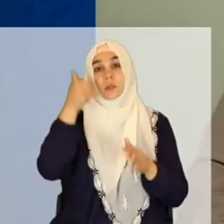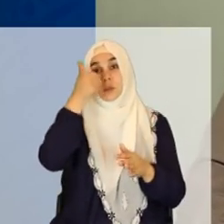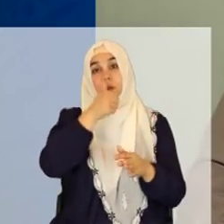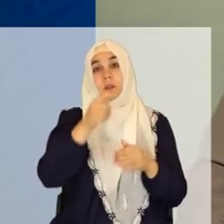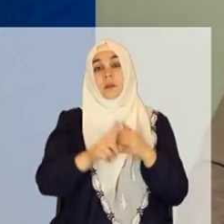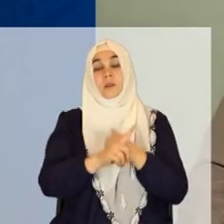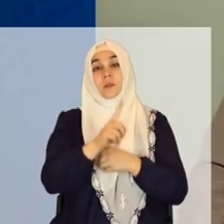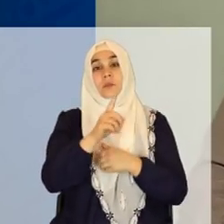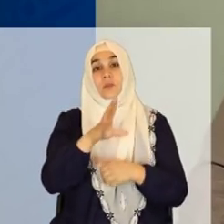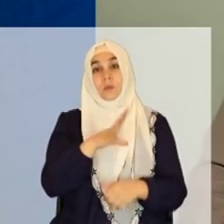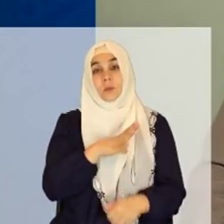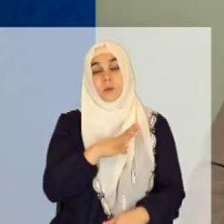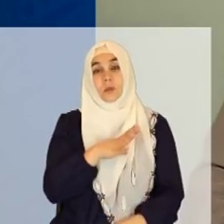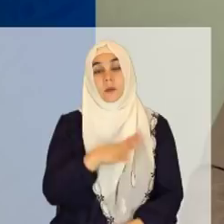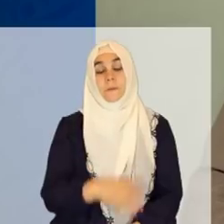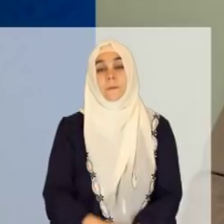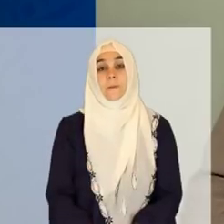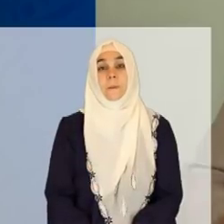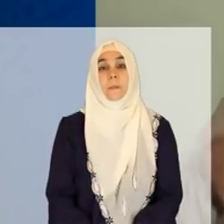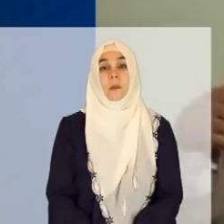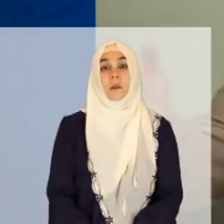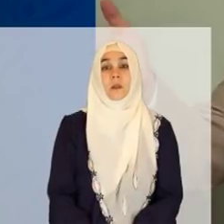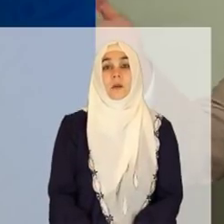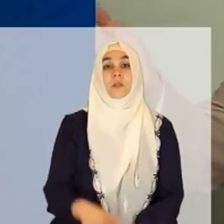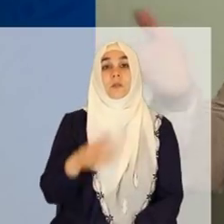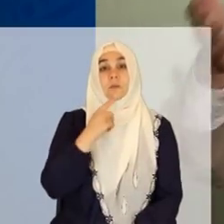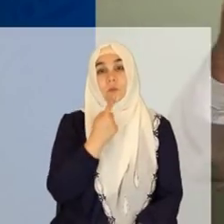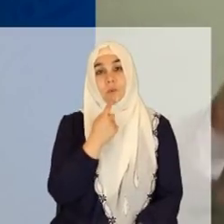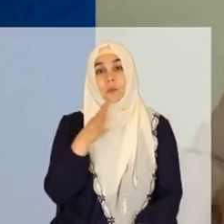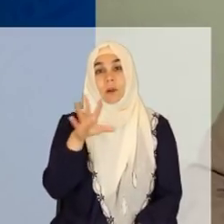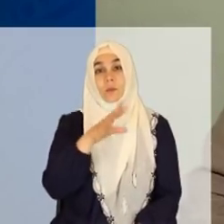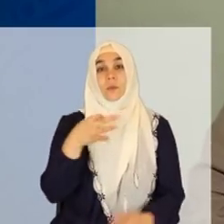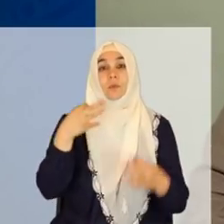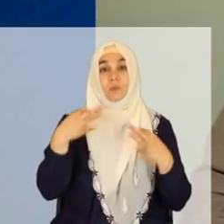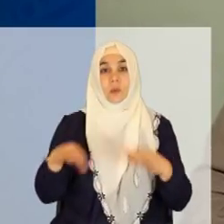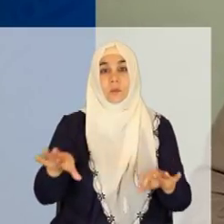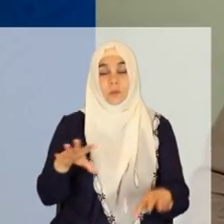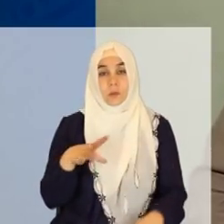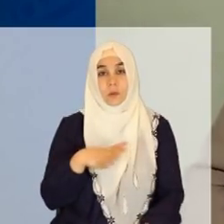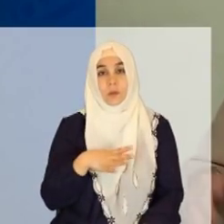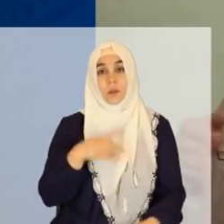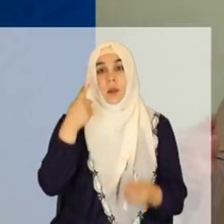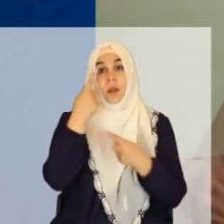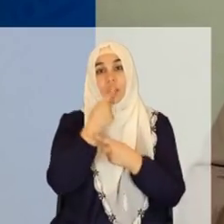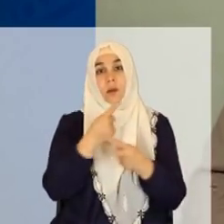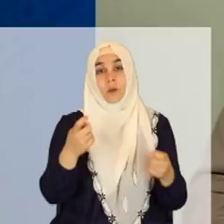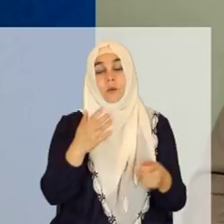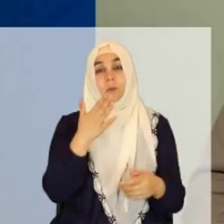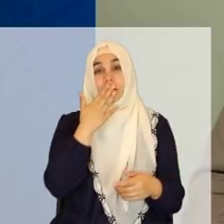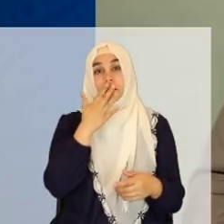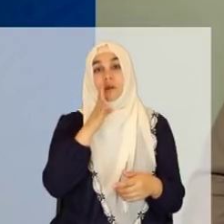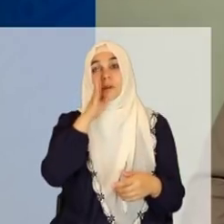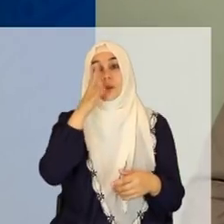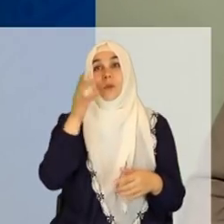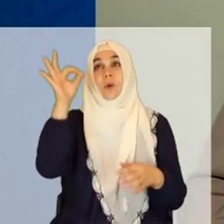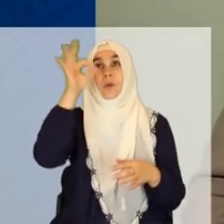boshlangan, 1989-yildan boshlangan. Shunda keyinchilik bo'lib, hammaga ruxsat berilib, e'lon qilinib, azon aytilib,